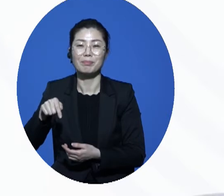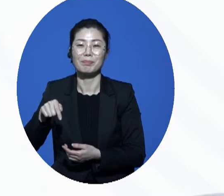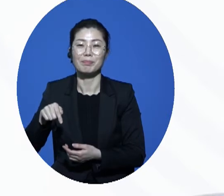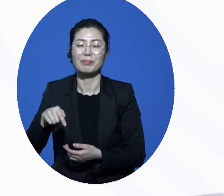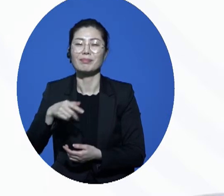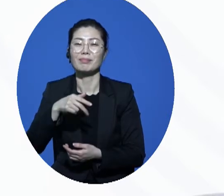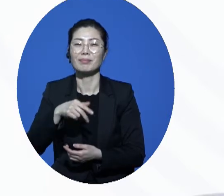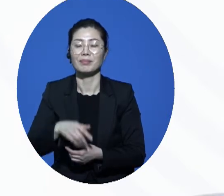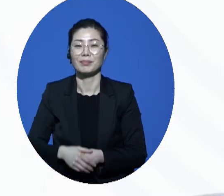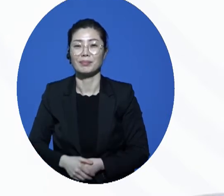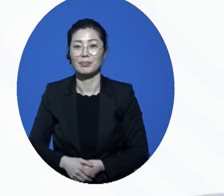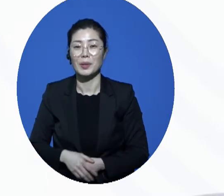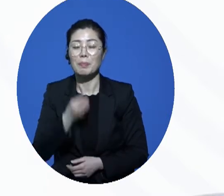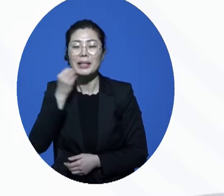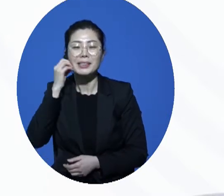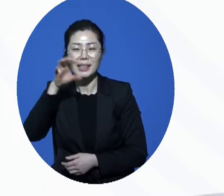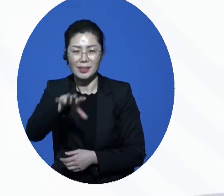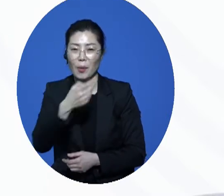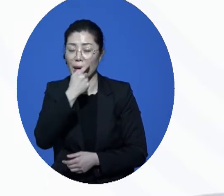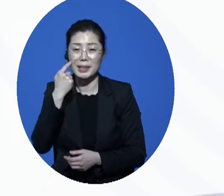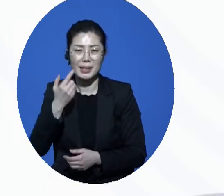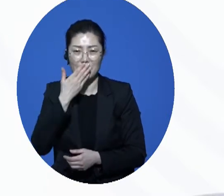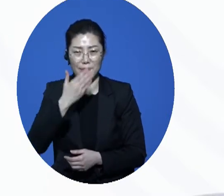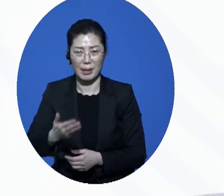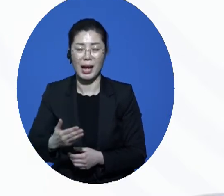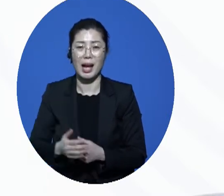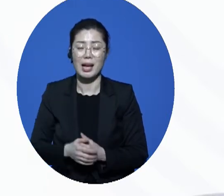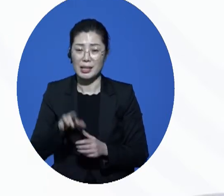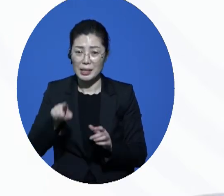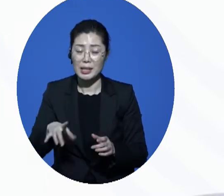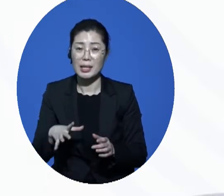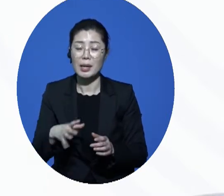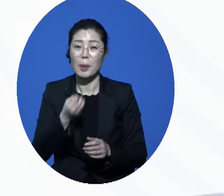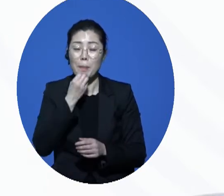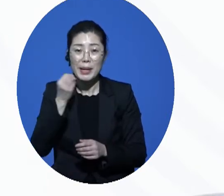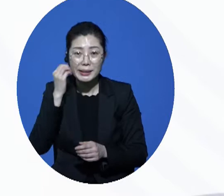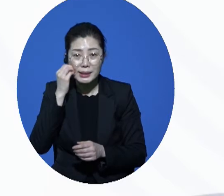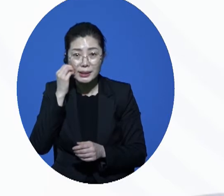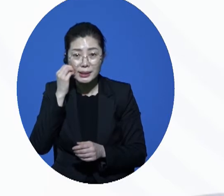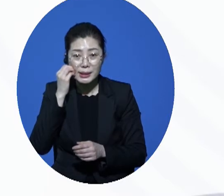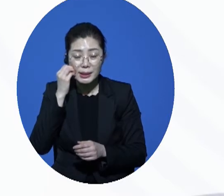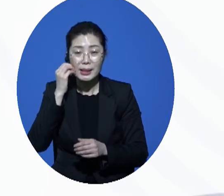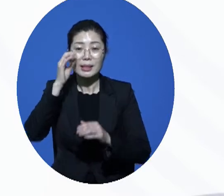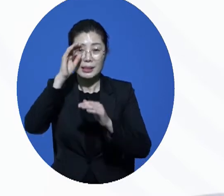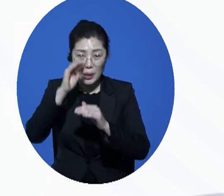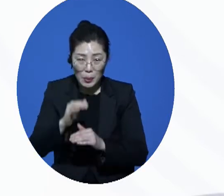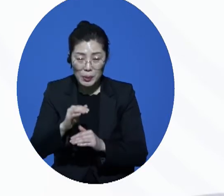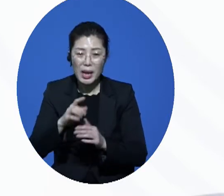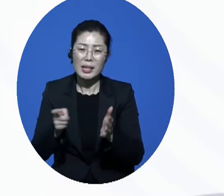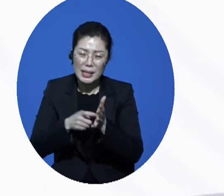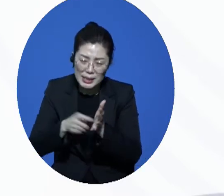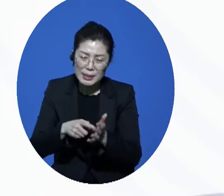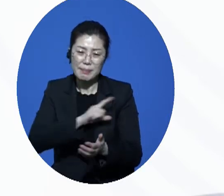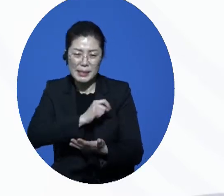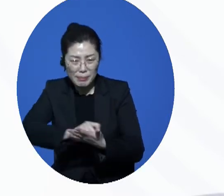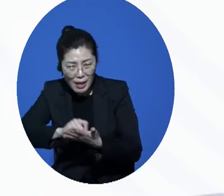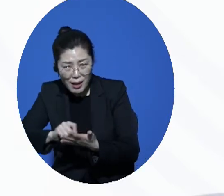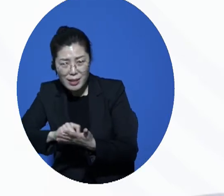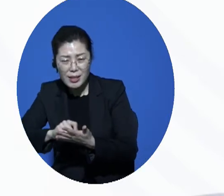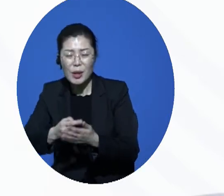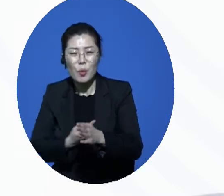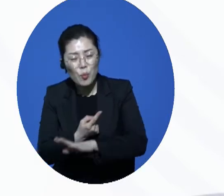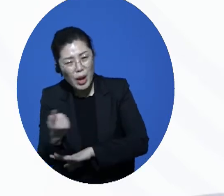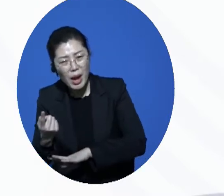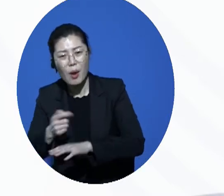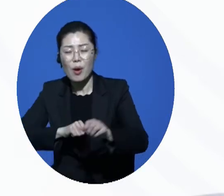www.covid-drm.org에서 확인하실 수가 있습니다. 그리고 이 웹사이트에서는 제가 말씀드렸던 그런 내용들, 긴급 성명들, 또 기타